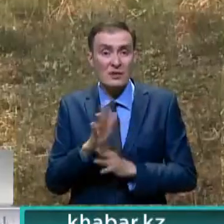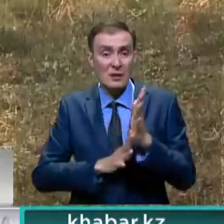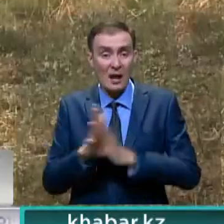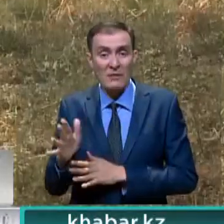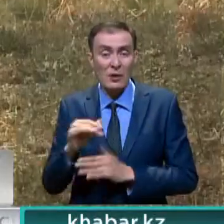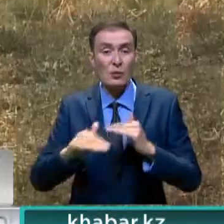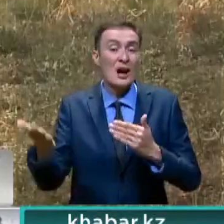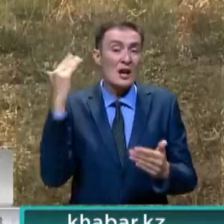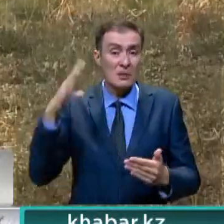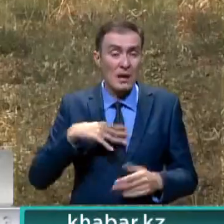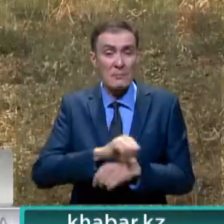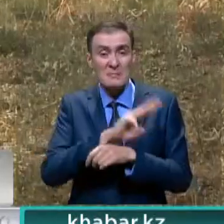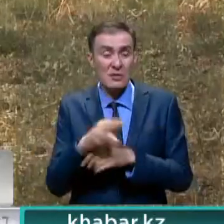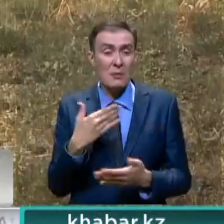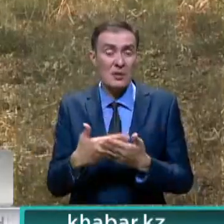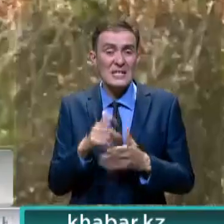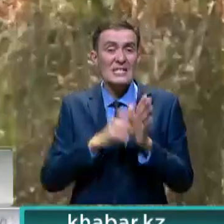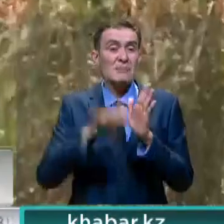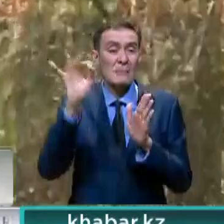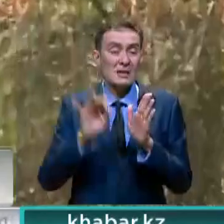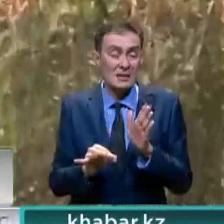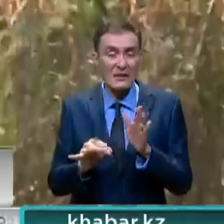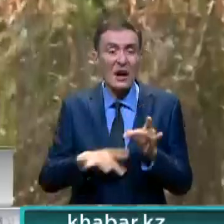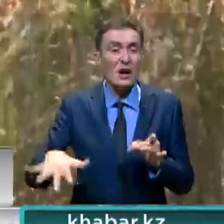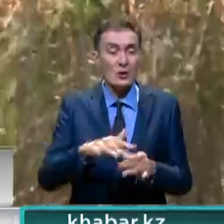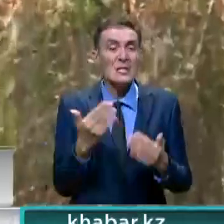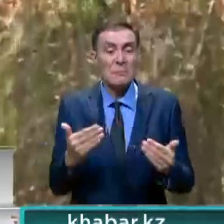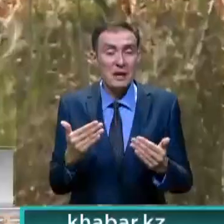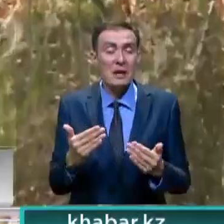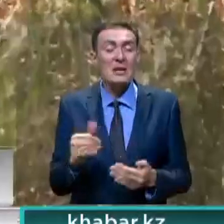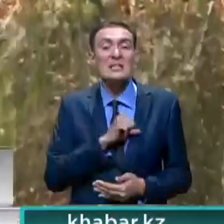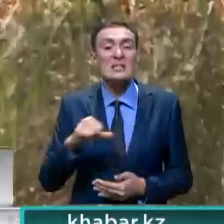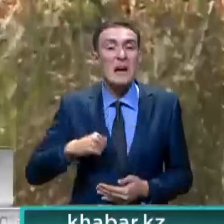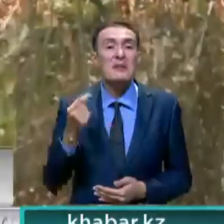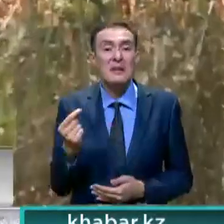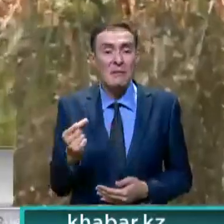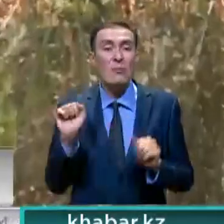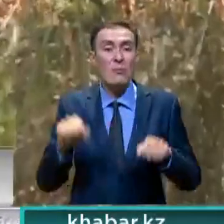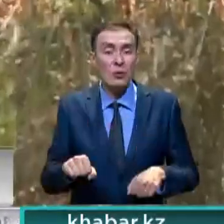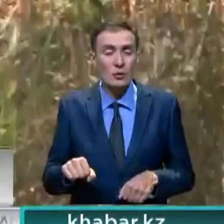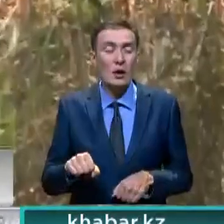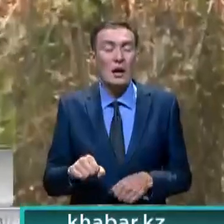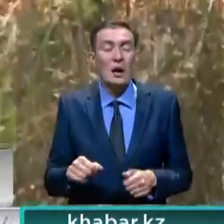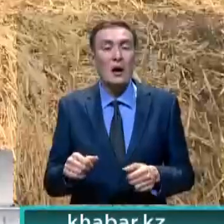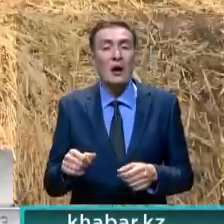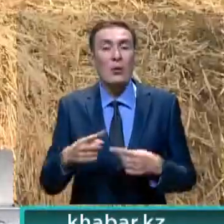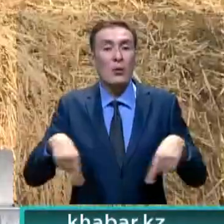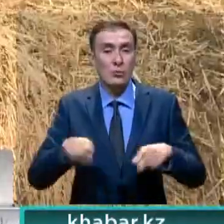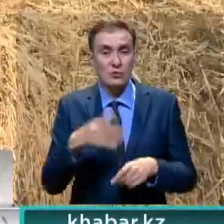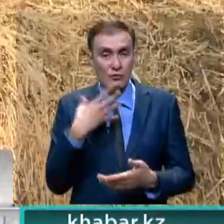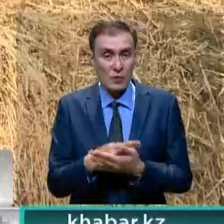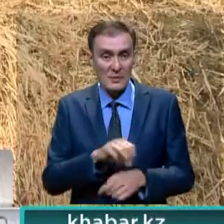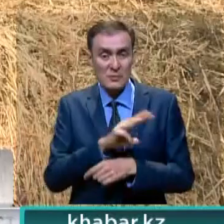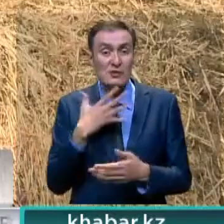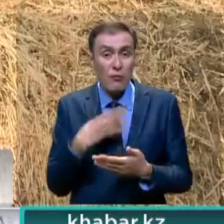которые раньше снабжали кормами почти 70% района, теперь и два могут обеспечить сам Сороленский округ. Мы